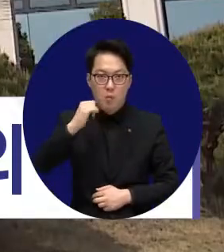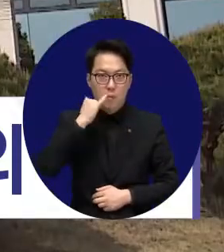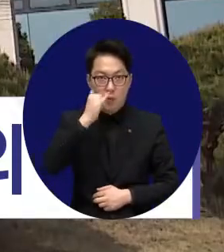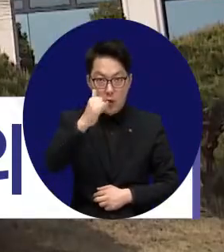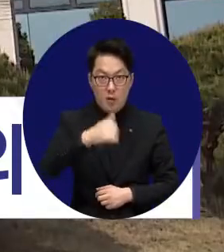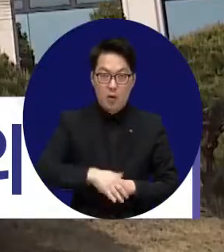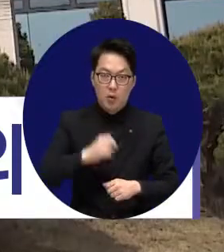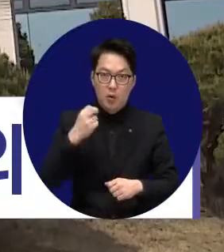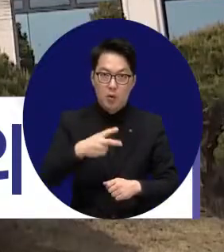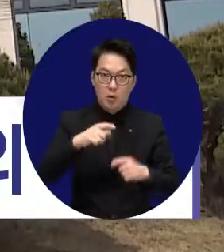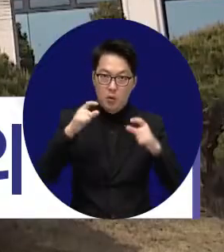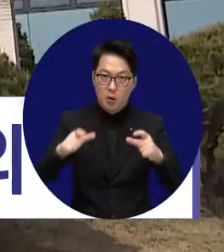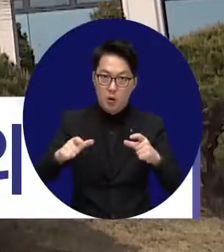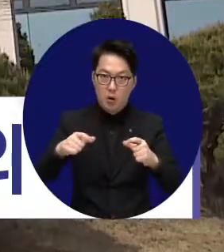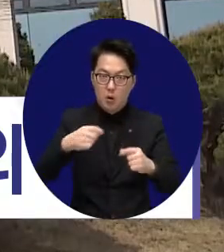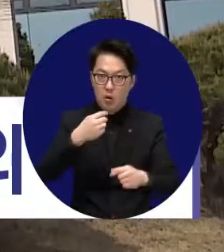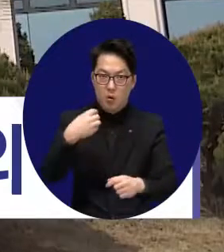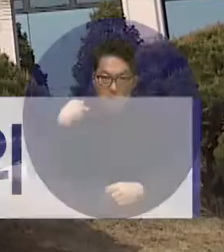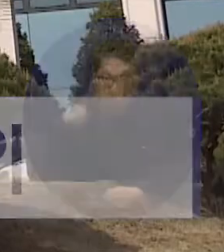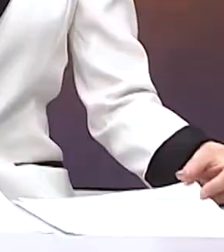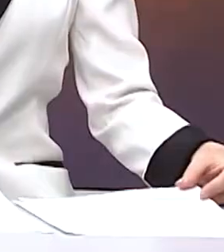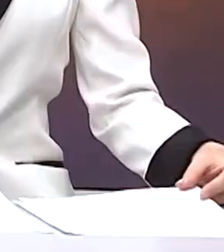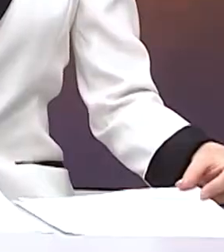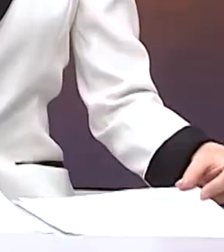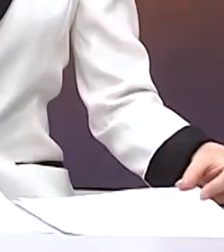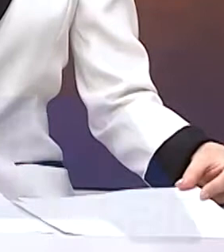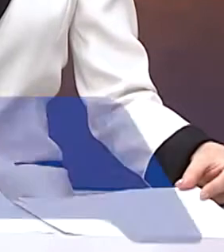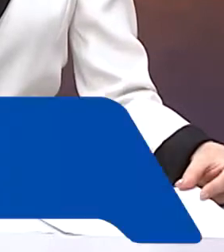관할 선거관리위원회에 문의하면 됩니다.